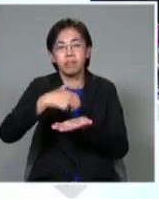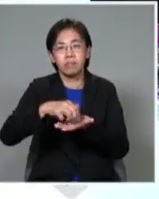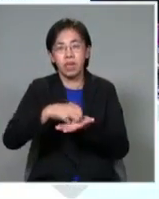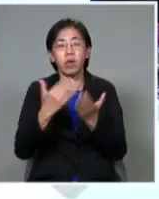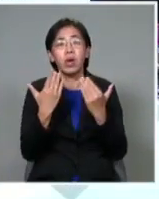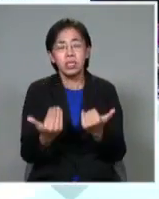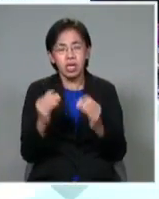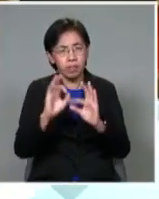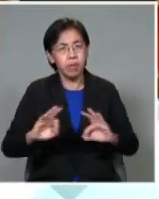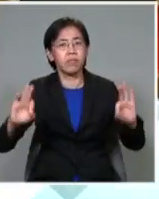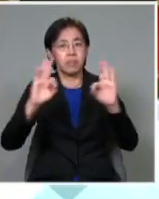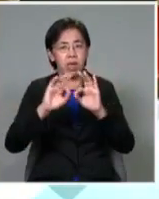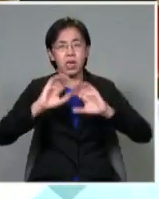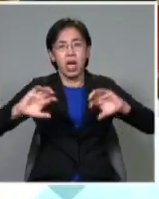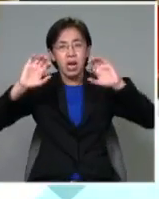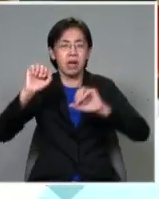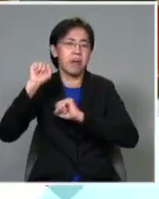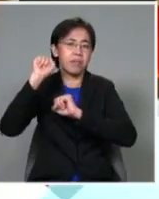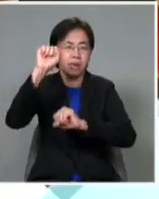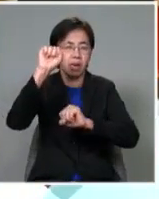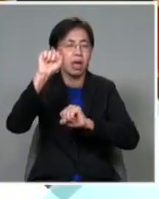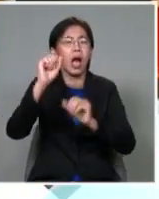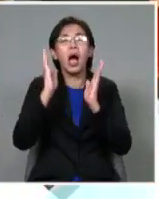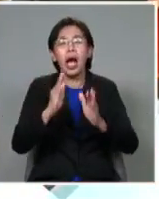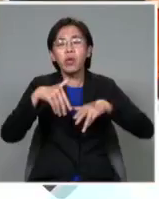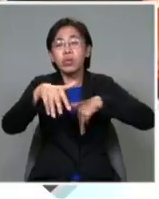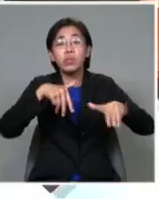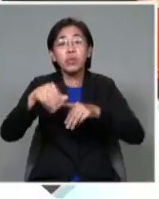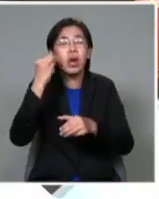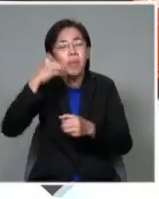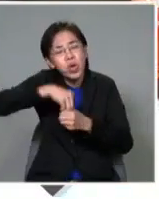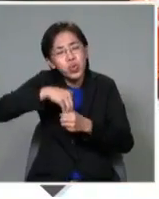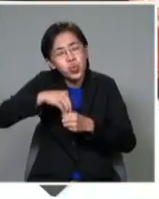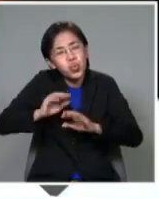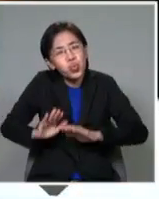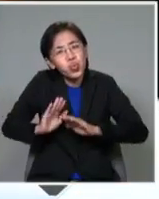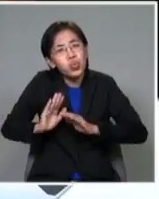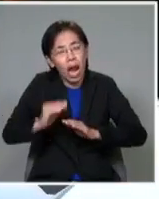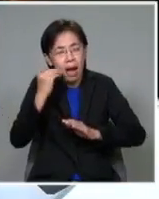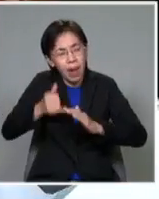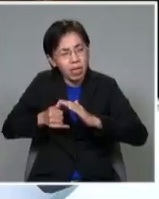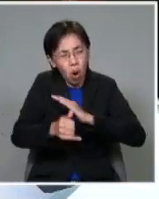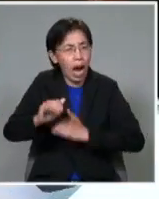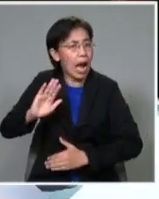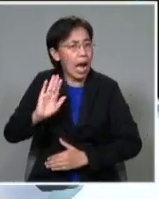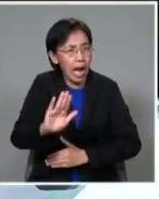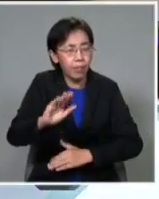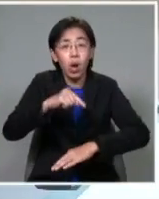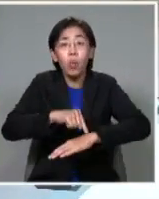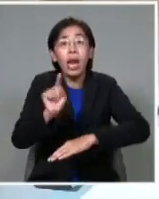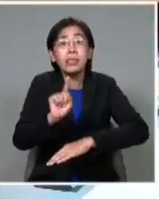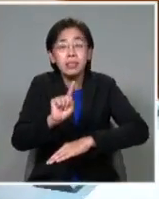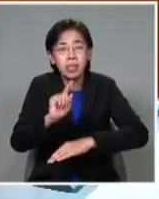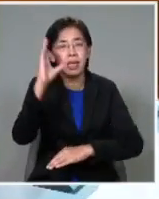ยืนยันถึงความจำเป็นของรัฐบาลในการประกาศเคอร์ฟิวก็คือห้ามประชาชนออกนอกเคหสถานออกนอกบ้านตั้งแต่